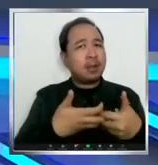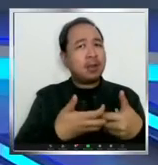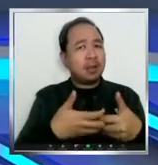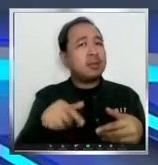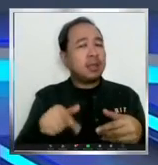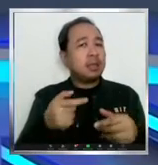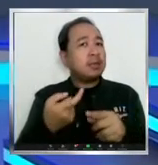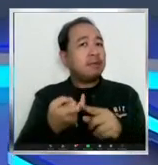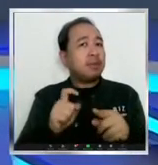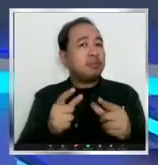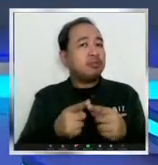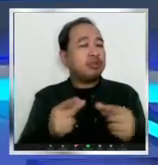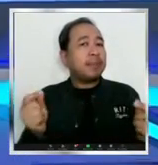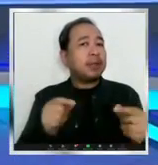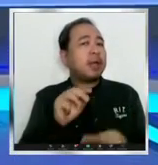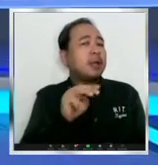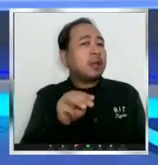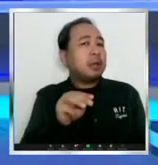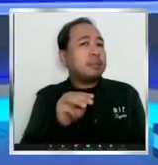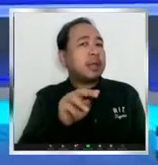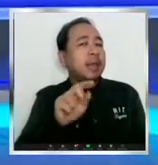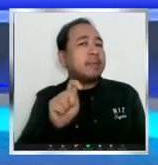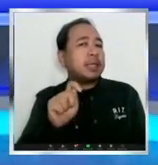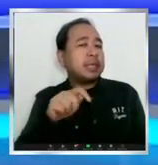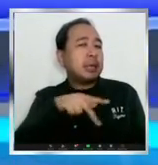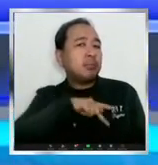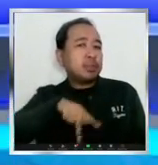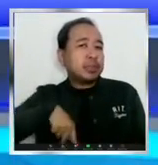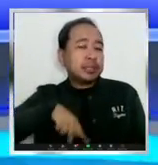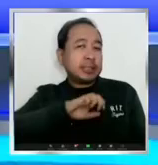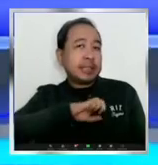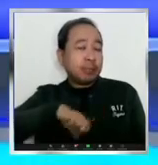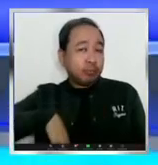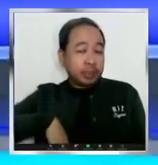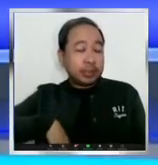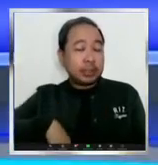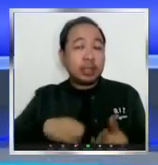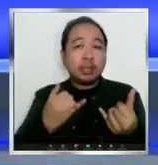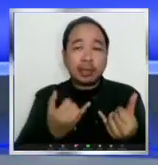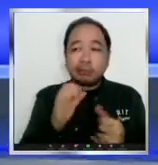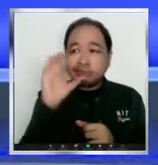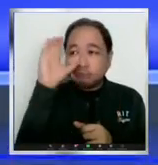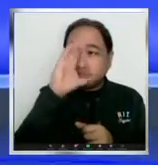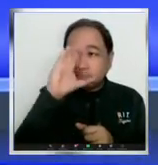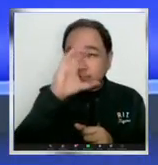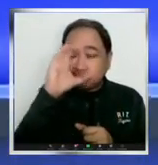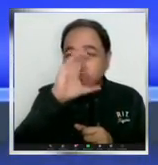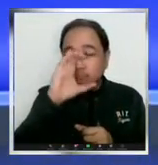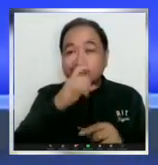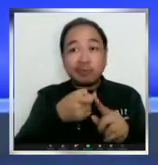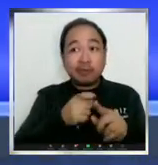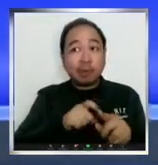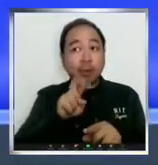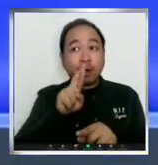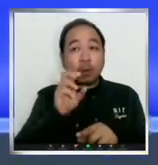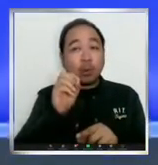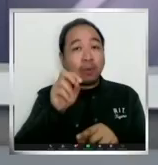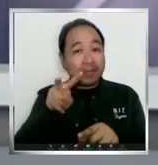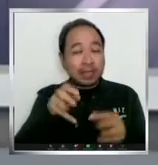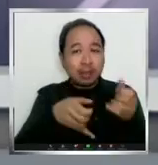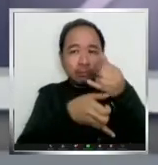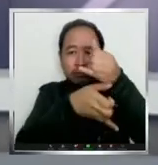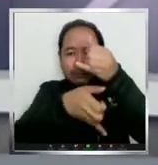dagat. Sinusuri na raw ng mga eksperto ang datos na nakuha ng ROV para sa magiging susunod na hakbang para tuluyang mapigil ang oil